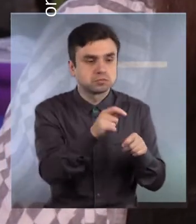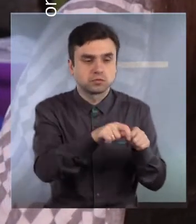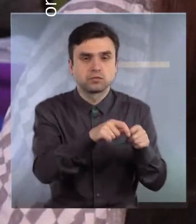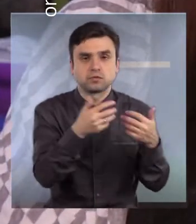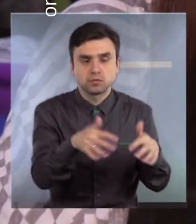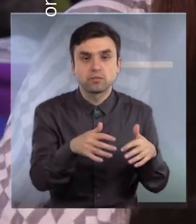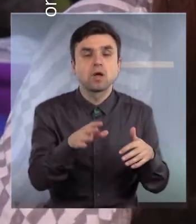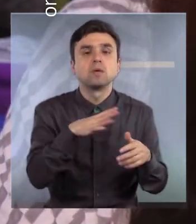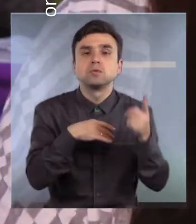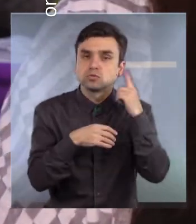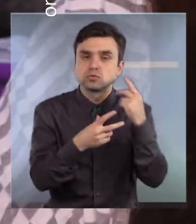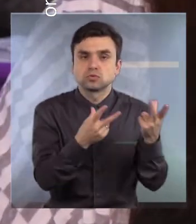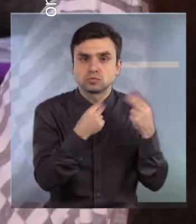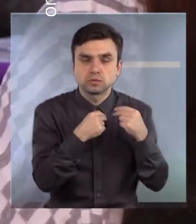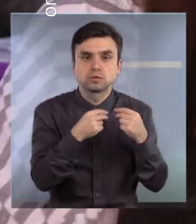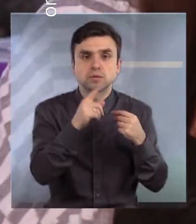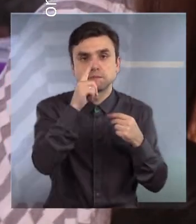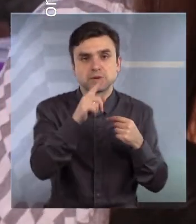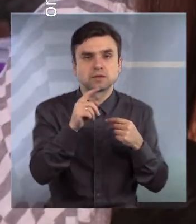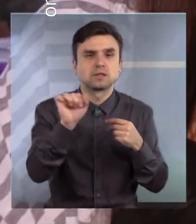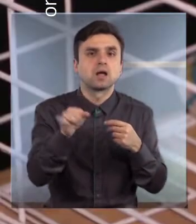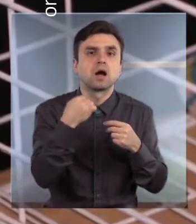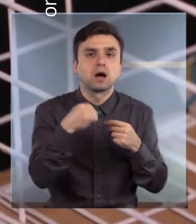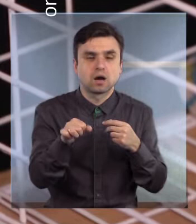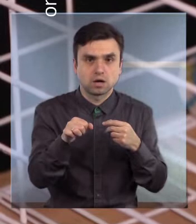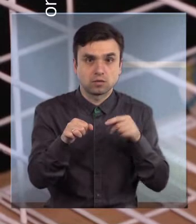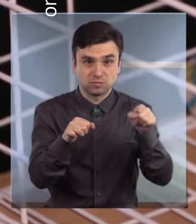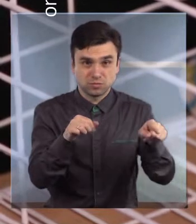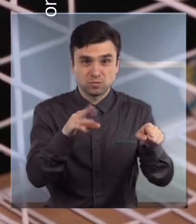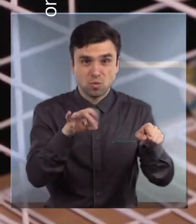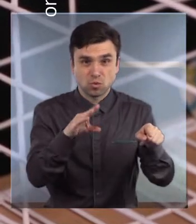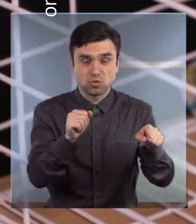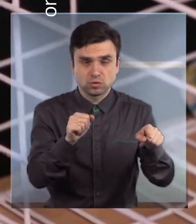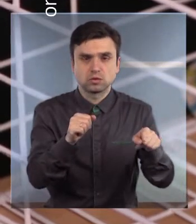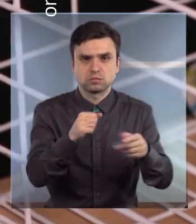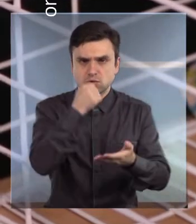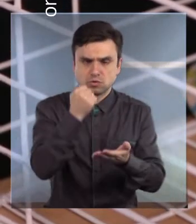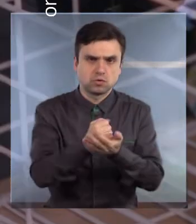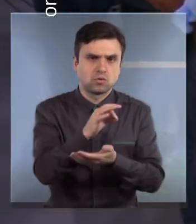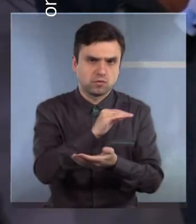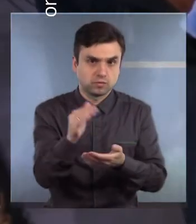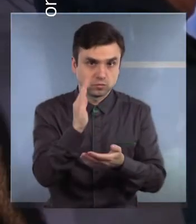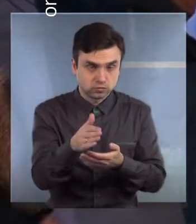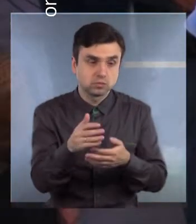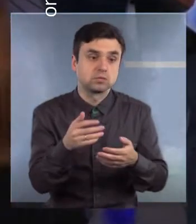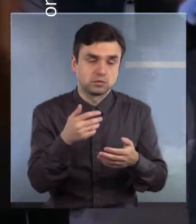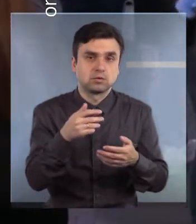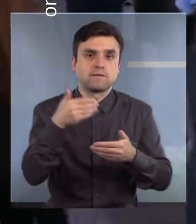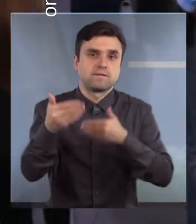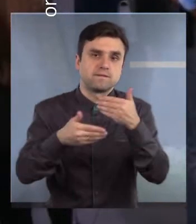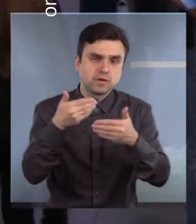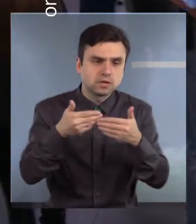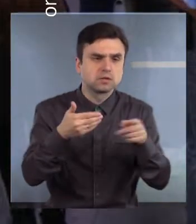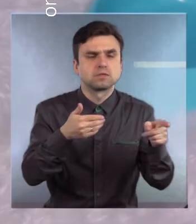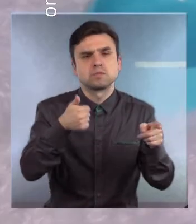можно уже будет принимать участие и получать призовые места. Головні критерії оцінки котів – стан здоров'я, гармонічність і